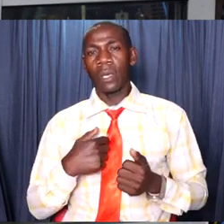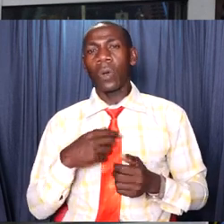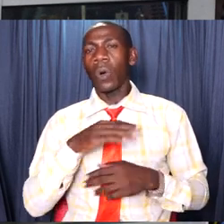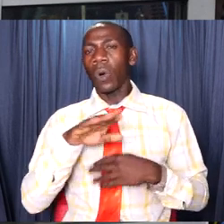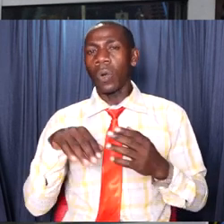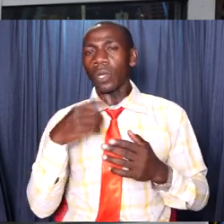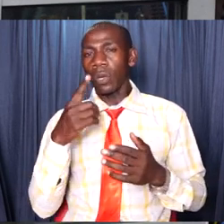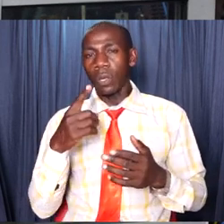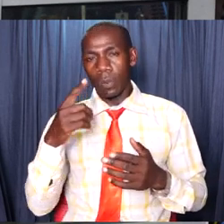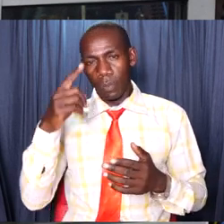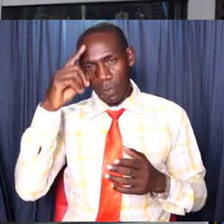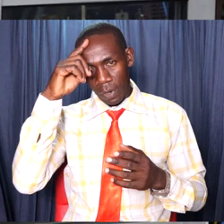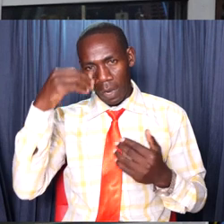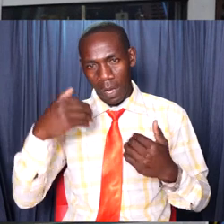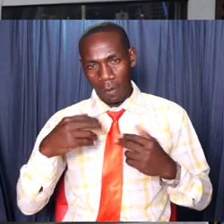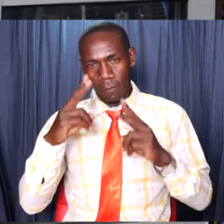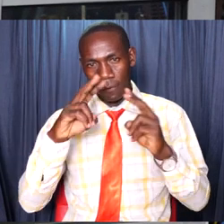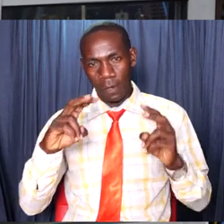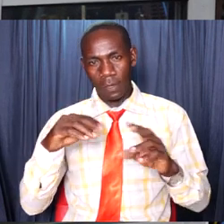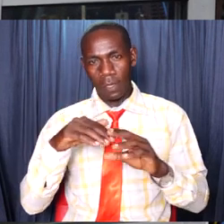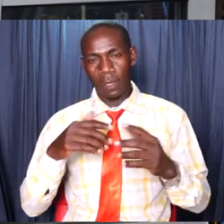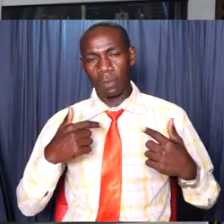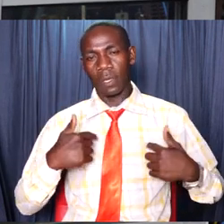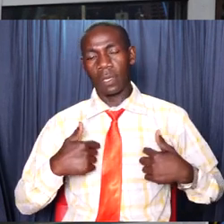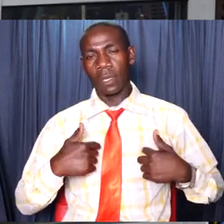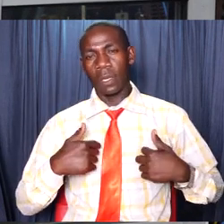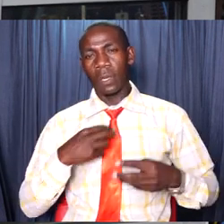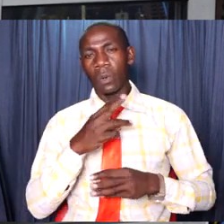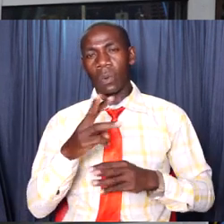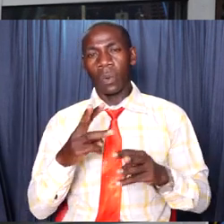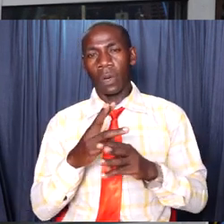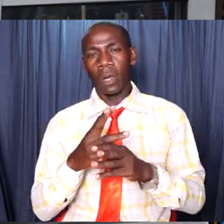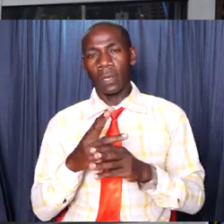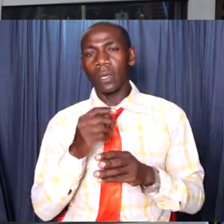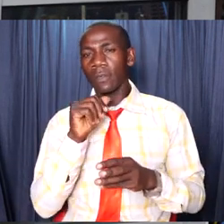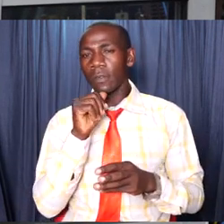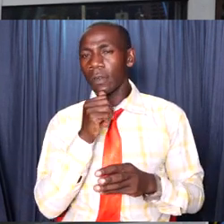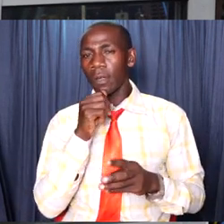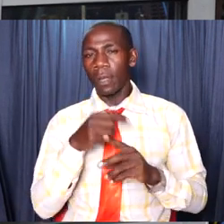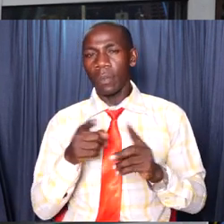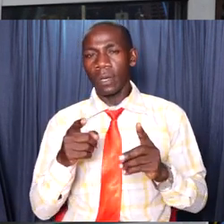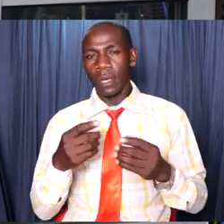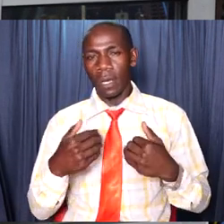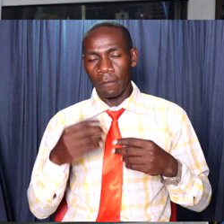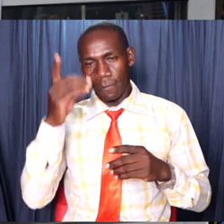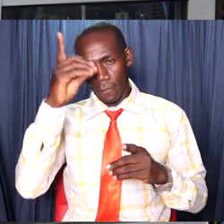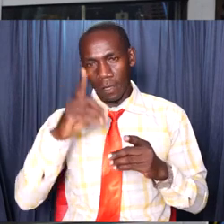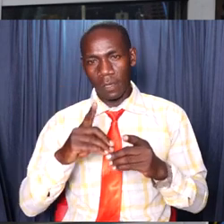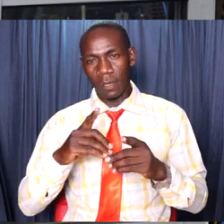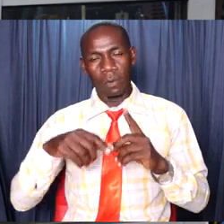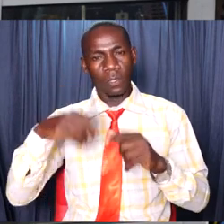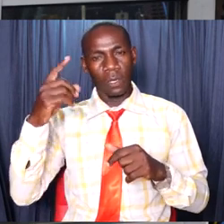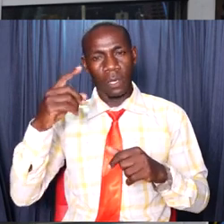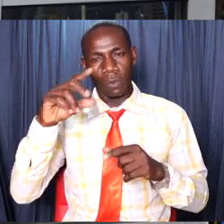Hayo nimewaambieni mpate kuwa na amani ndani yangu. Ulimwenguni mnayo dhiki, lakini jipeni moyo,